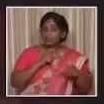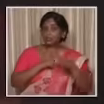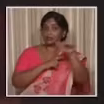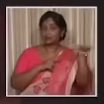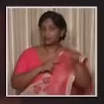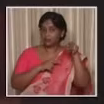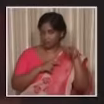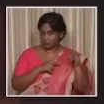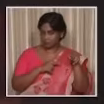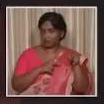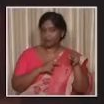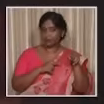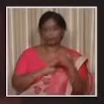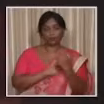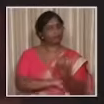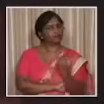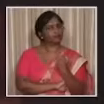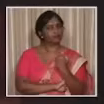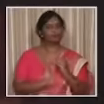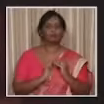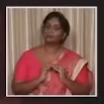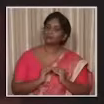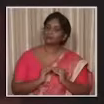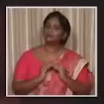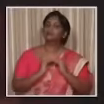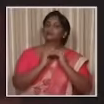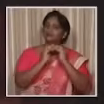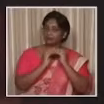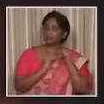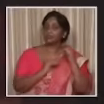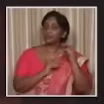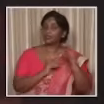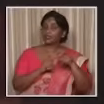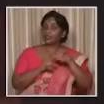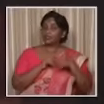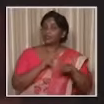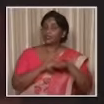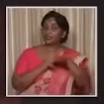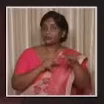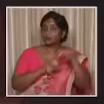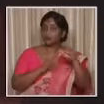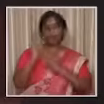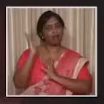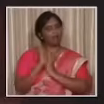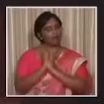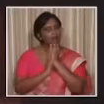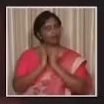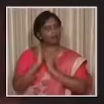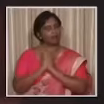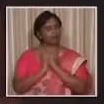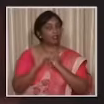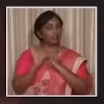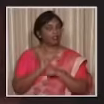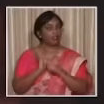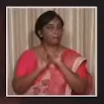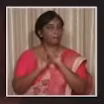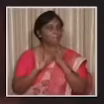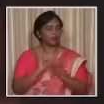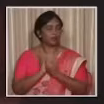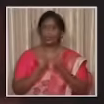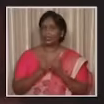ප්‍රජාවගේ සවිබල ගැන්වීම උදෙසා ඒ ආබාධිත ප්‍රජාවගේ අයිතීන් උදෙසා ඒ අනපනත් ඉක්මනින්ම